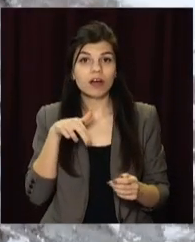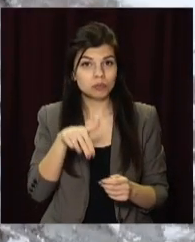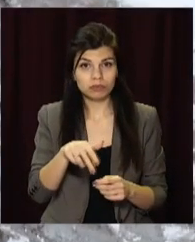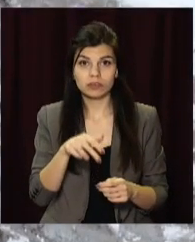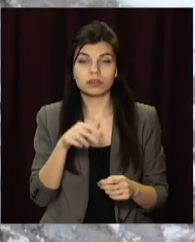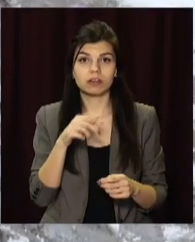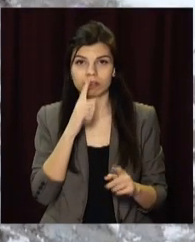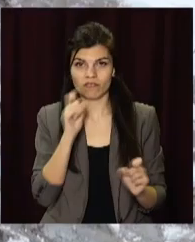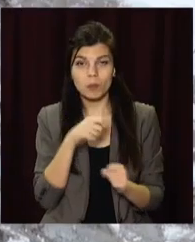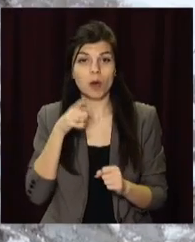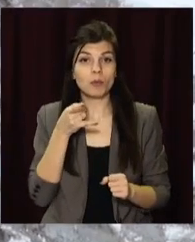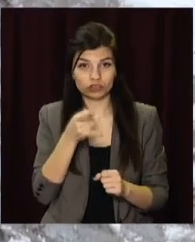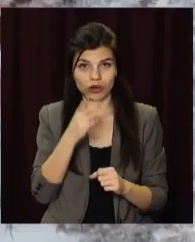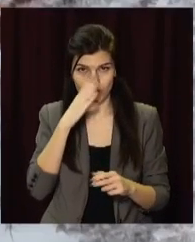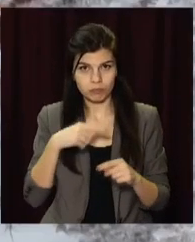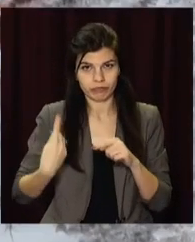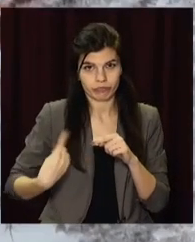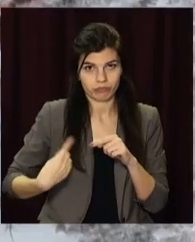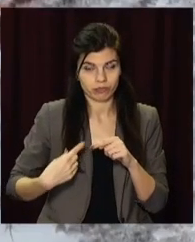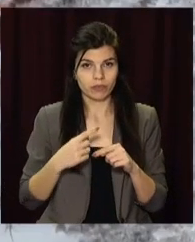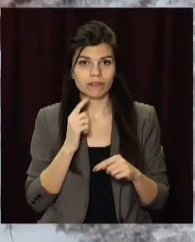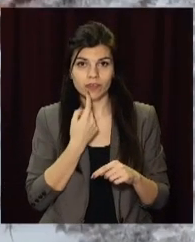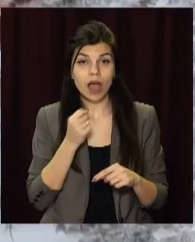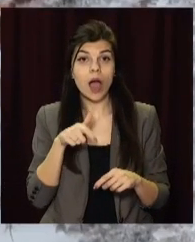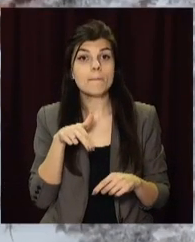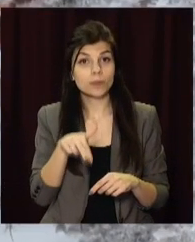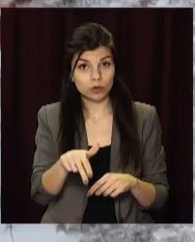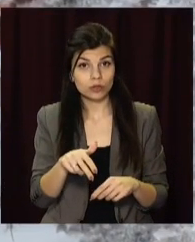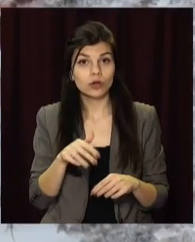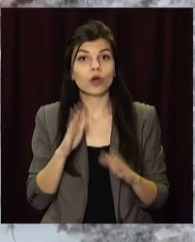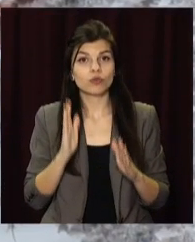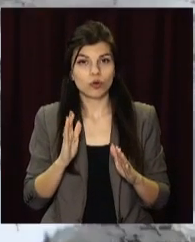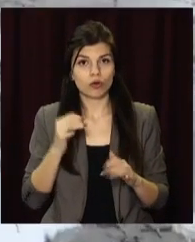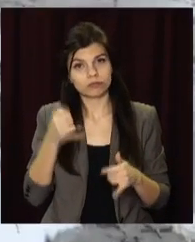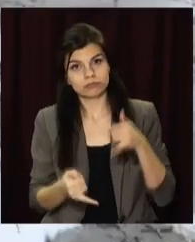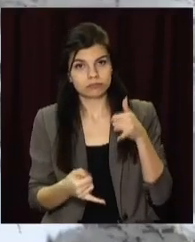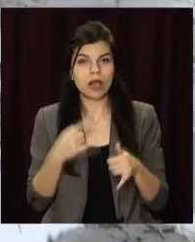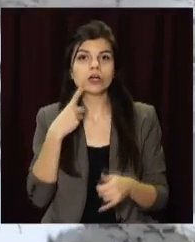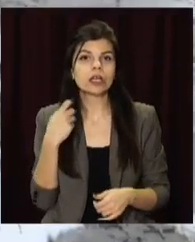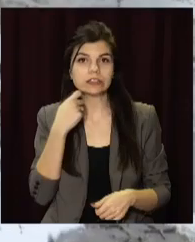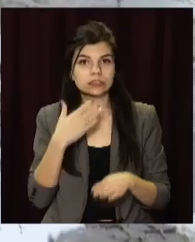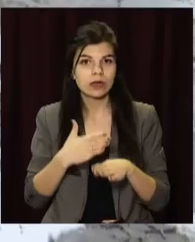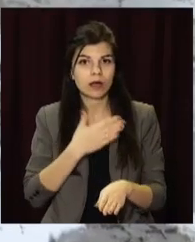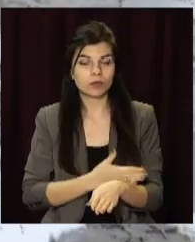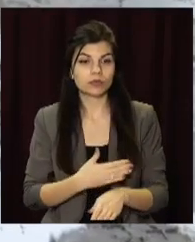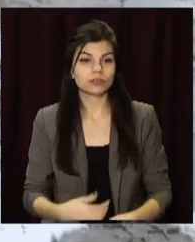і не застрягнути тут можна лише всюдоходом. А пройти – і поготів.